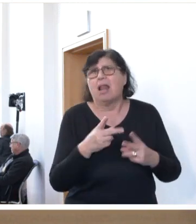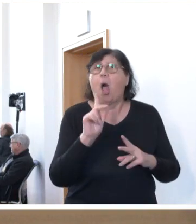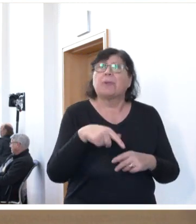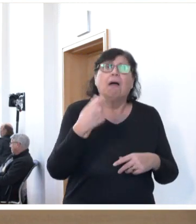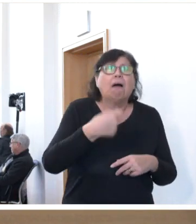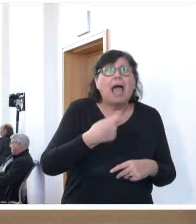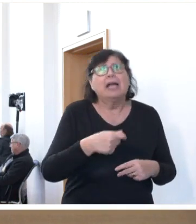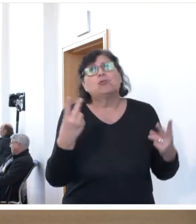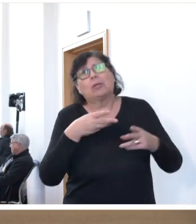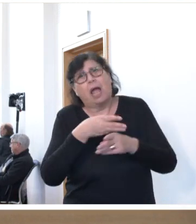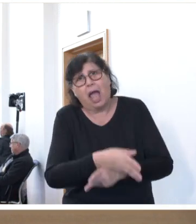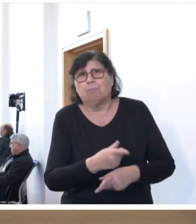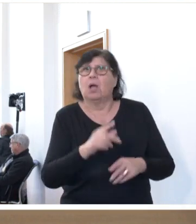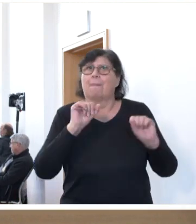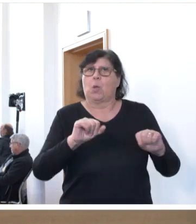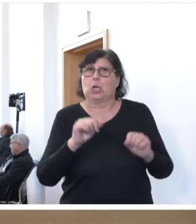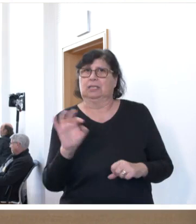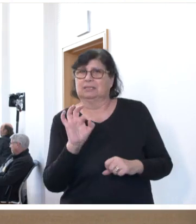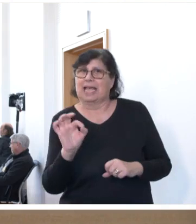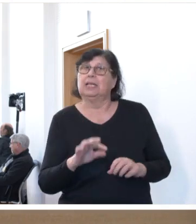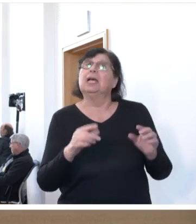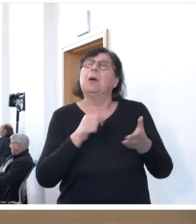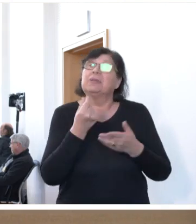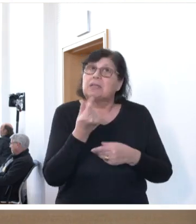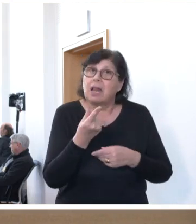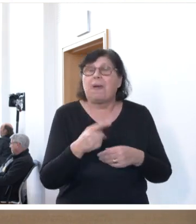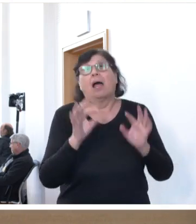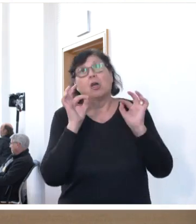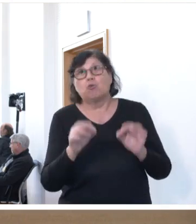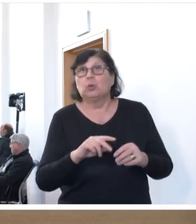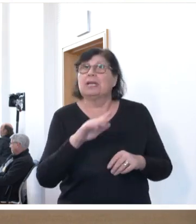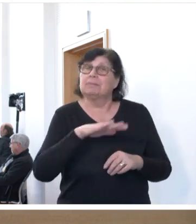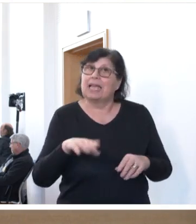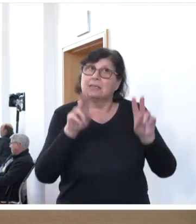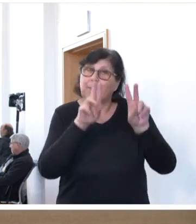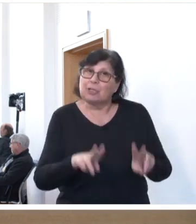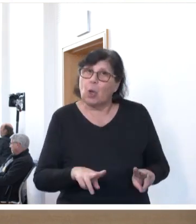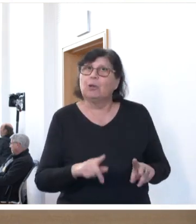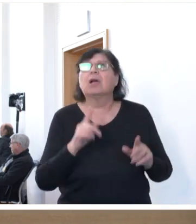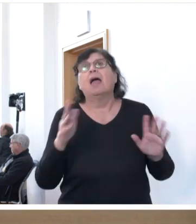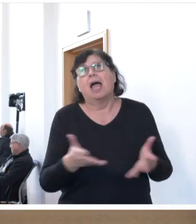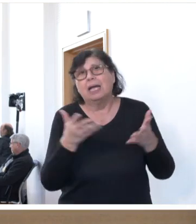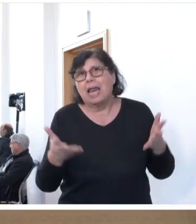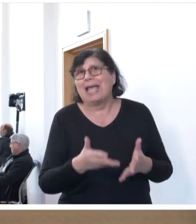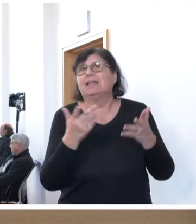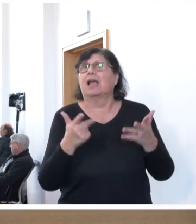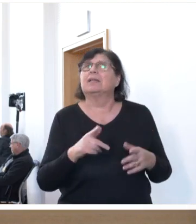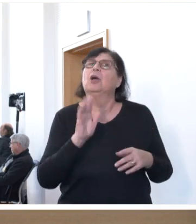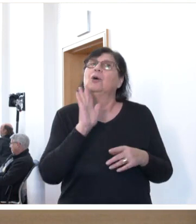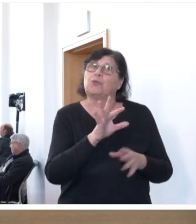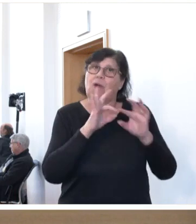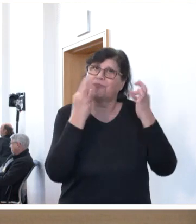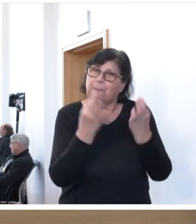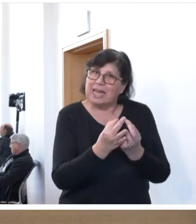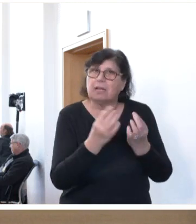müssen. Bezahlbare und gute Kinderbetreuung erleichtert auch die Vereinbarkeit von Familien- und Erwerbstätigkeit für